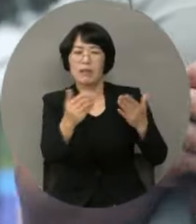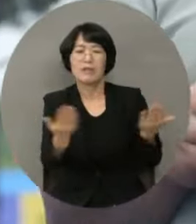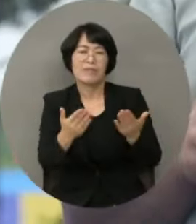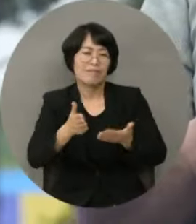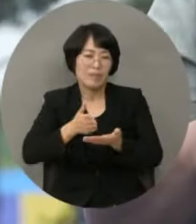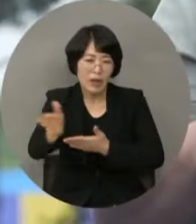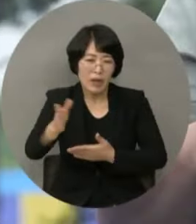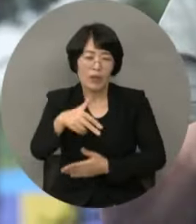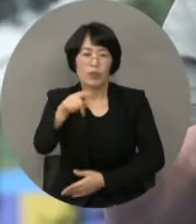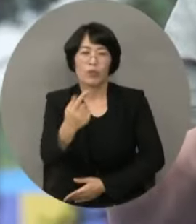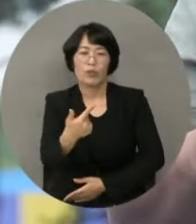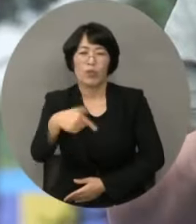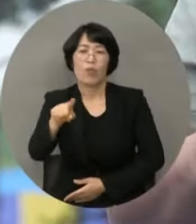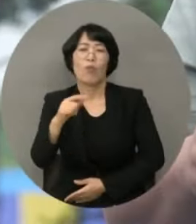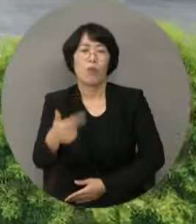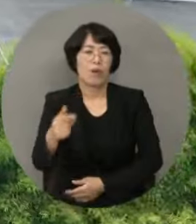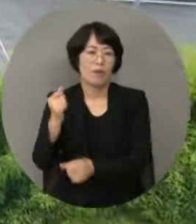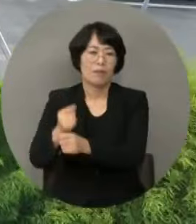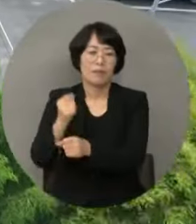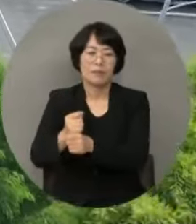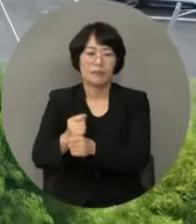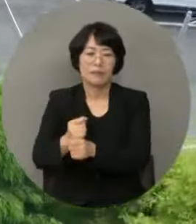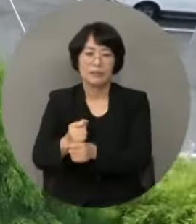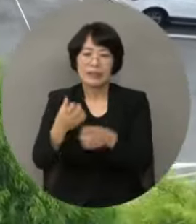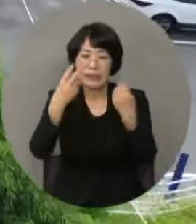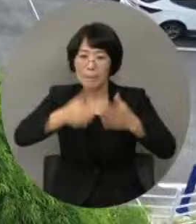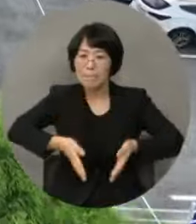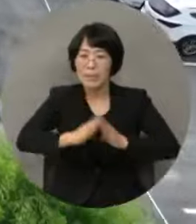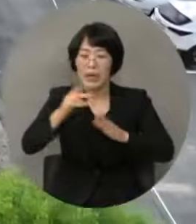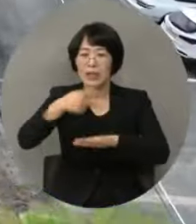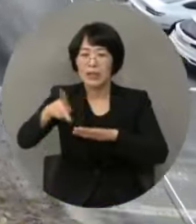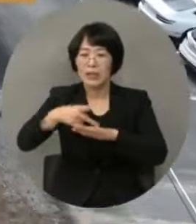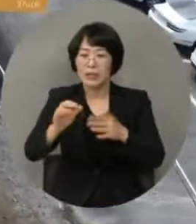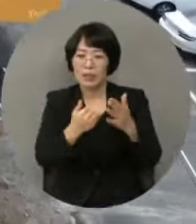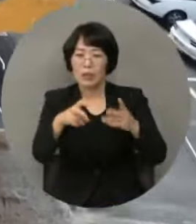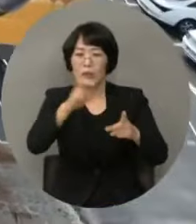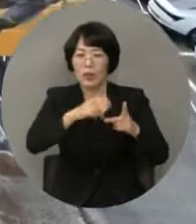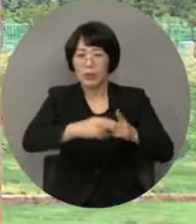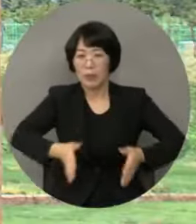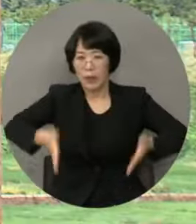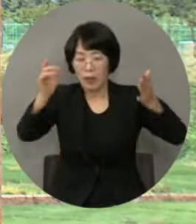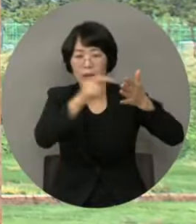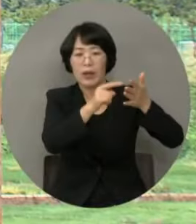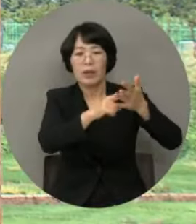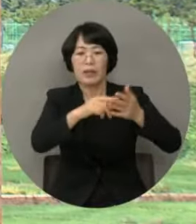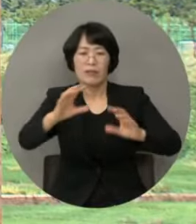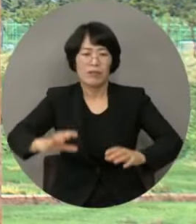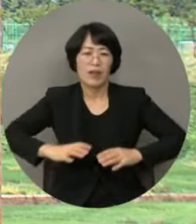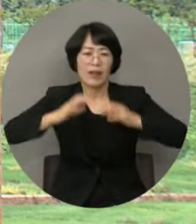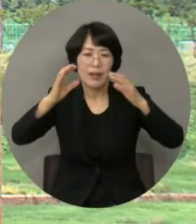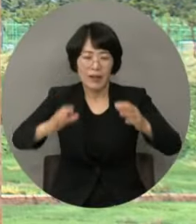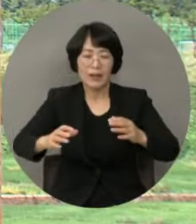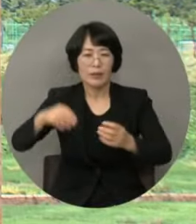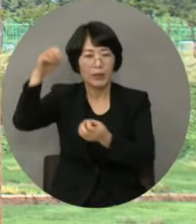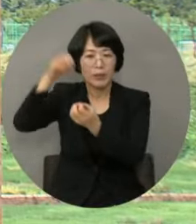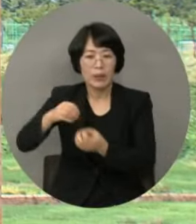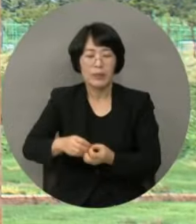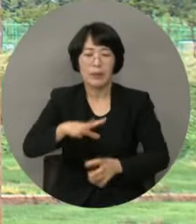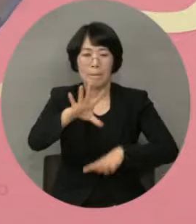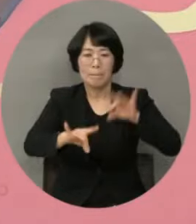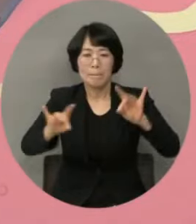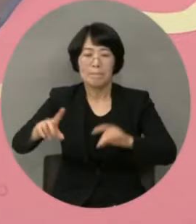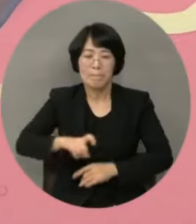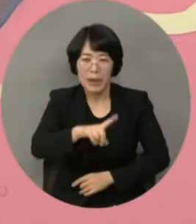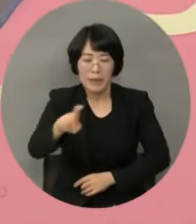해온 원의 작품입니다 새로 지어진 신군 가족센터 외벽에는 세계 자연유산인 신한 갯벌의